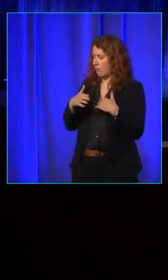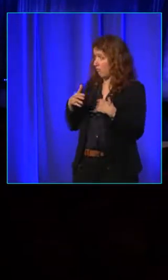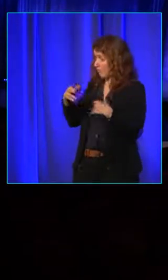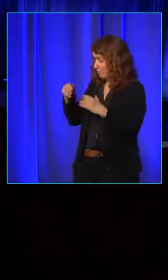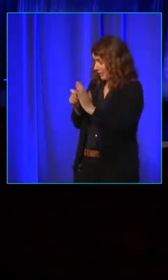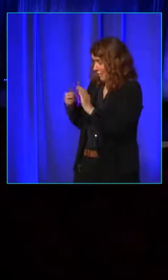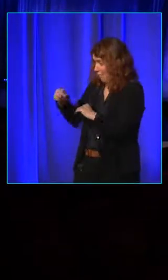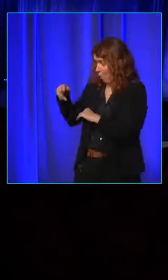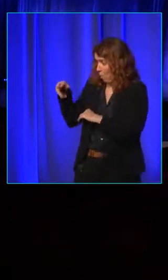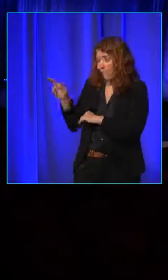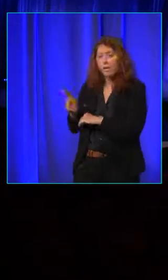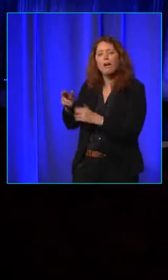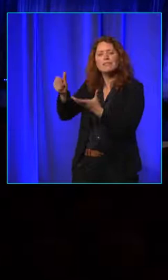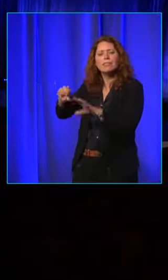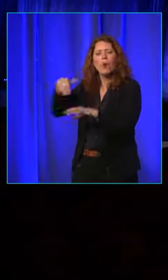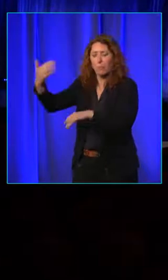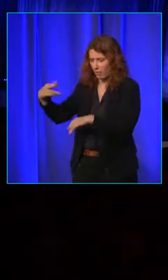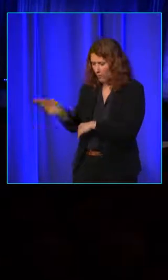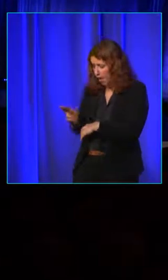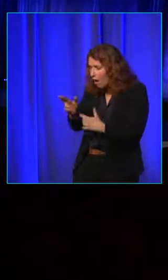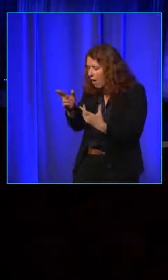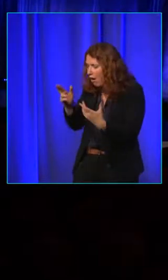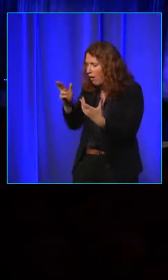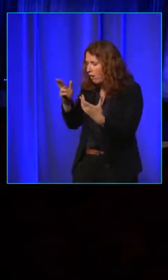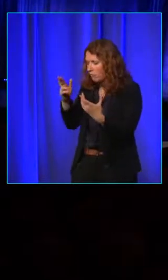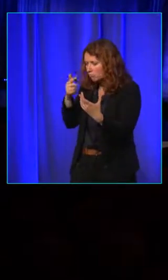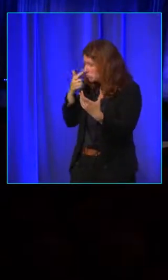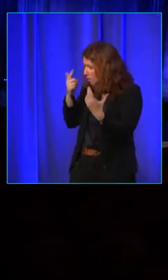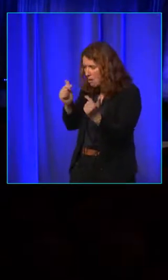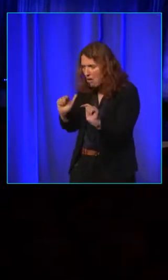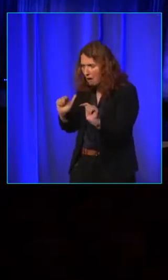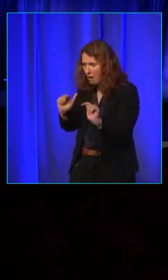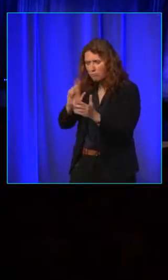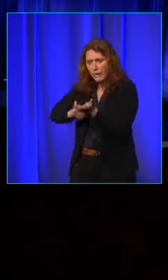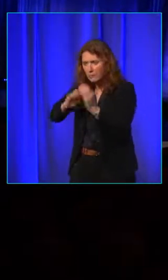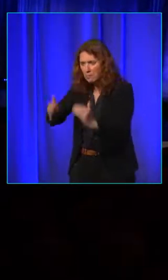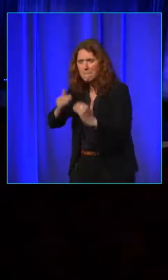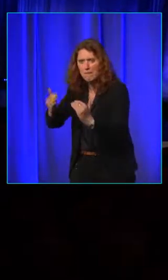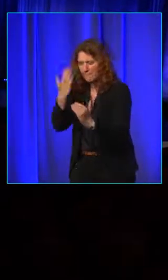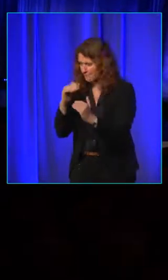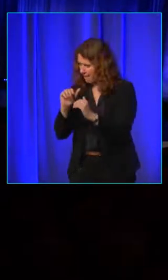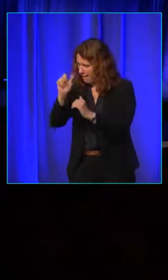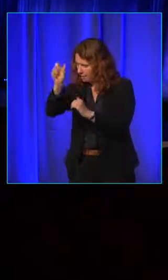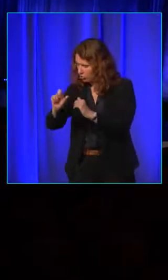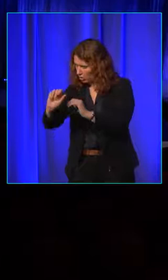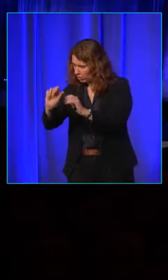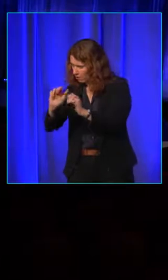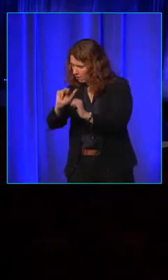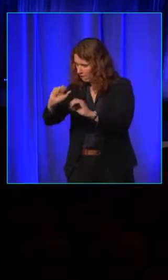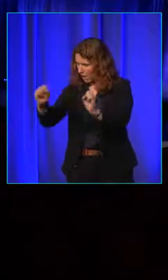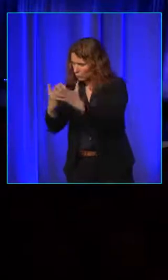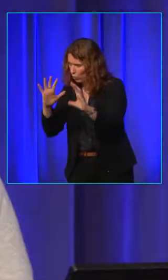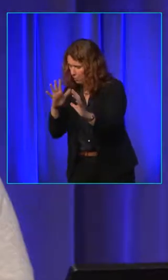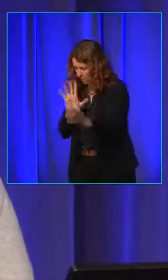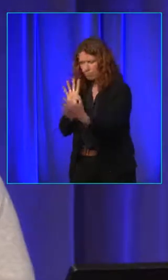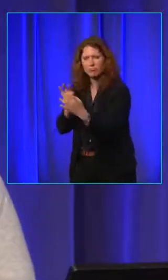attaque. Ça, je l'ai perdu en 2 mois la première fois, et je l'ai beaucoup moins perdu en 6 mois en faisant des simulations mentales. Voilà. Alors